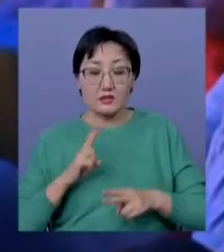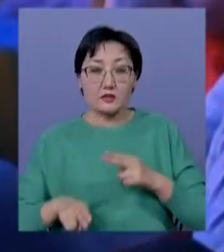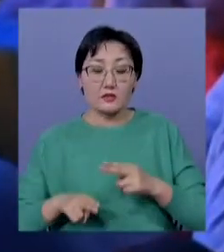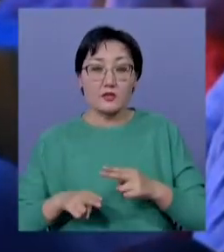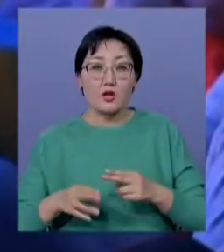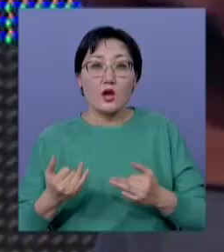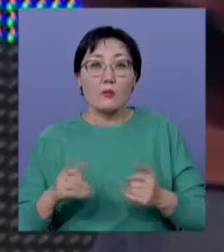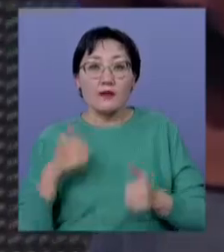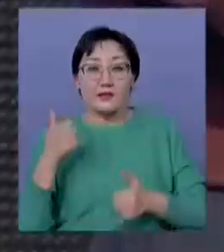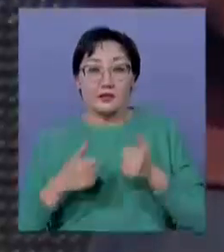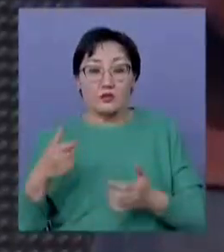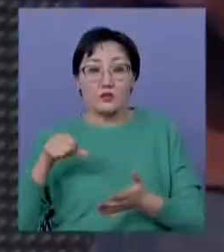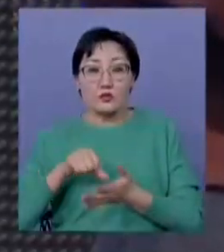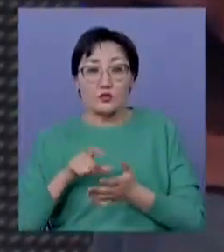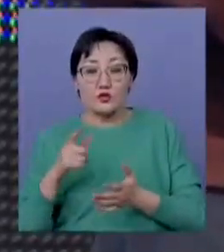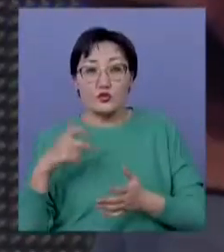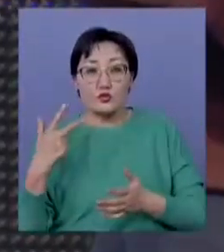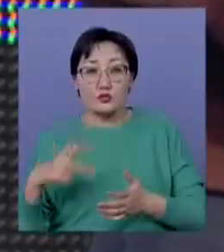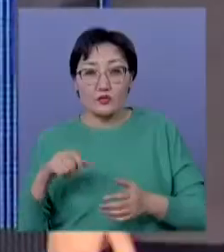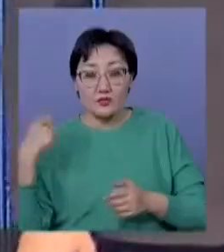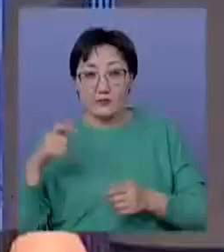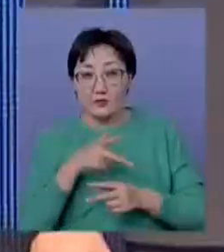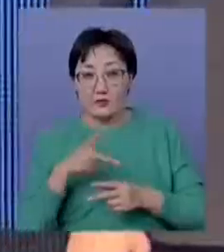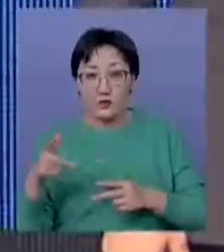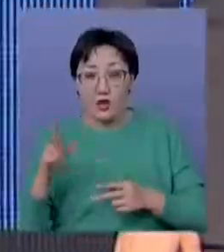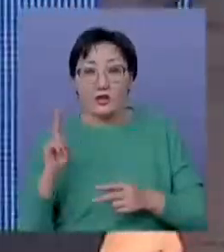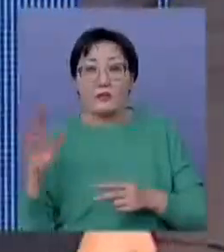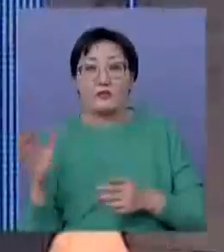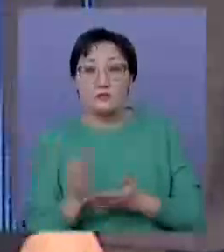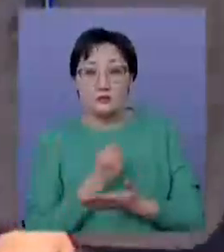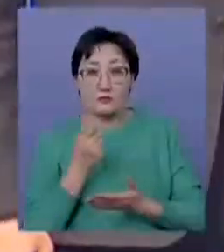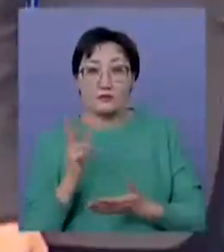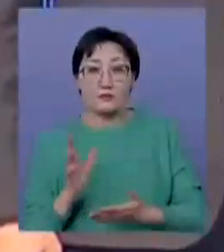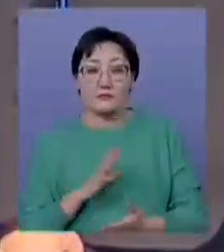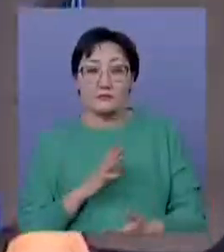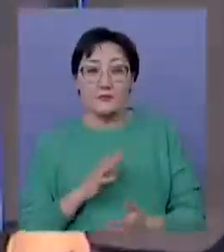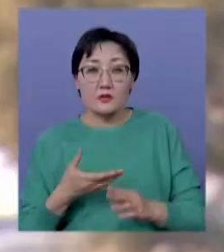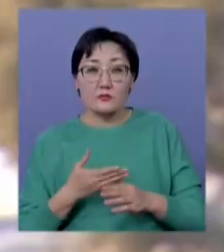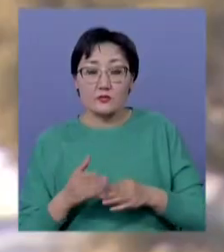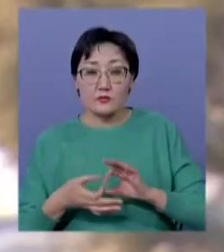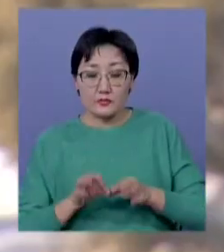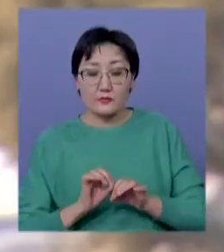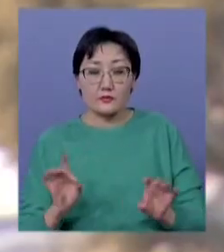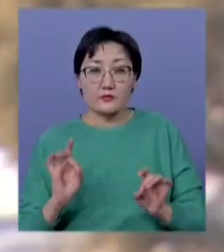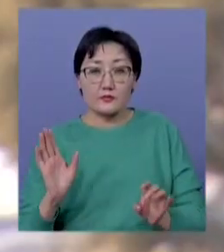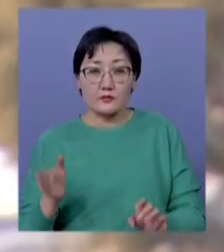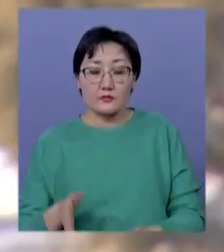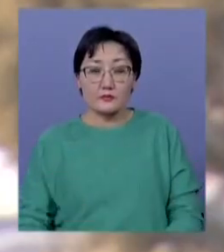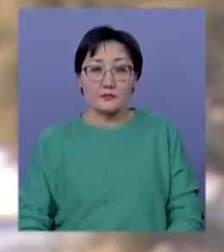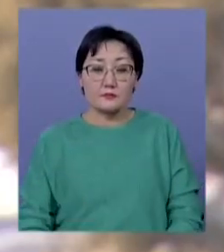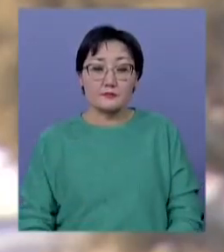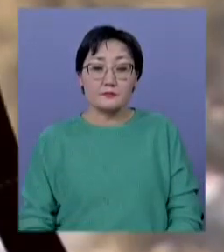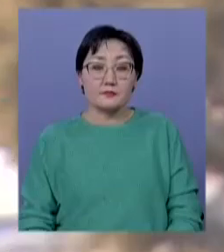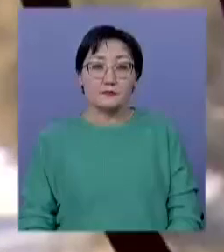жетті. Байқауға келіп түскен 130 еңбектің ішінде жеңісті қанжығасына байлаған кім? Толығырақ аяулым көлжігіттің бейне